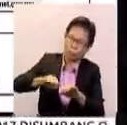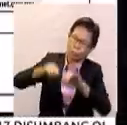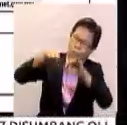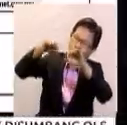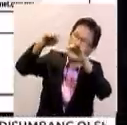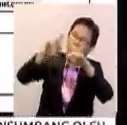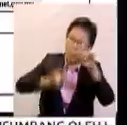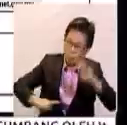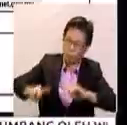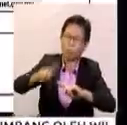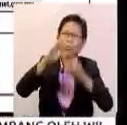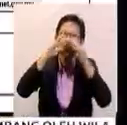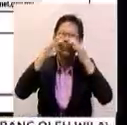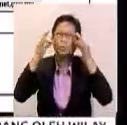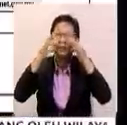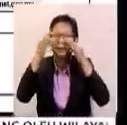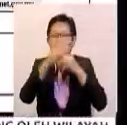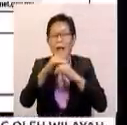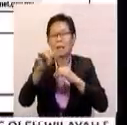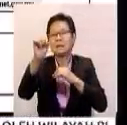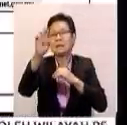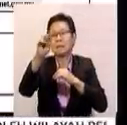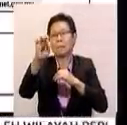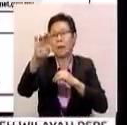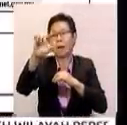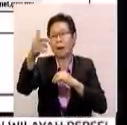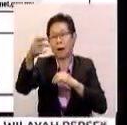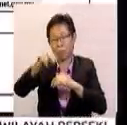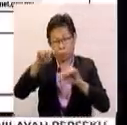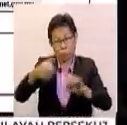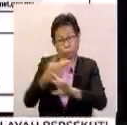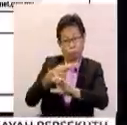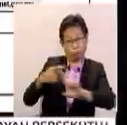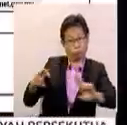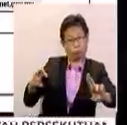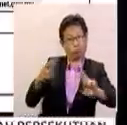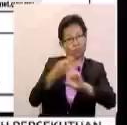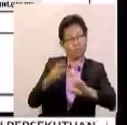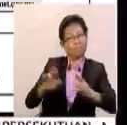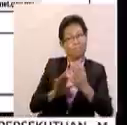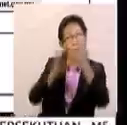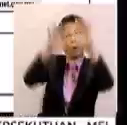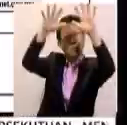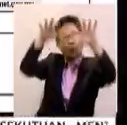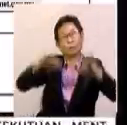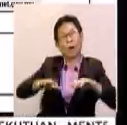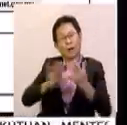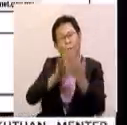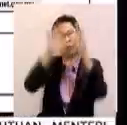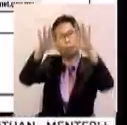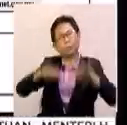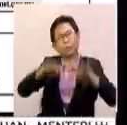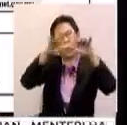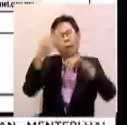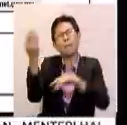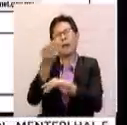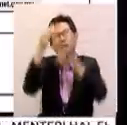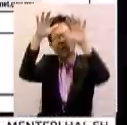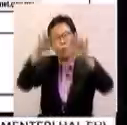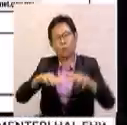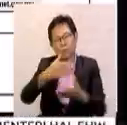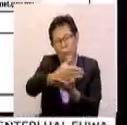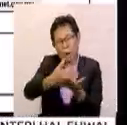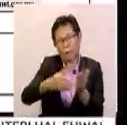penduduk di bahagian kuuching dan semarahan bolehlah membuat persediaan yang sesuai bagi menghadapi cuaca lembab dan kebiasaannya hujan di